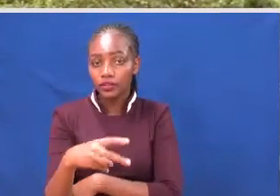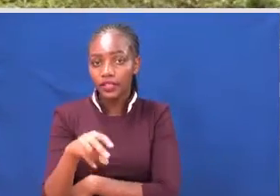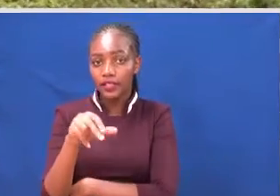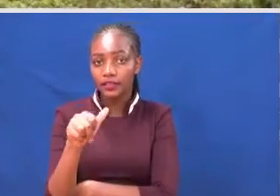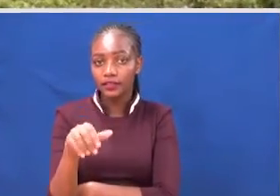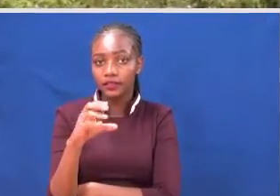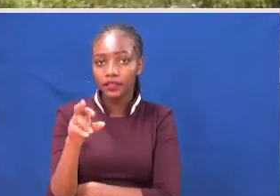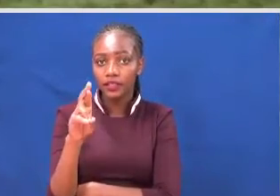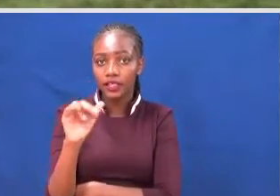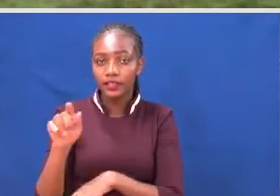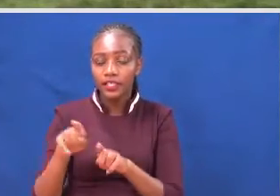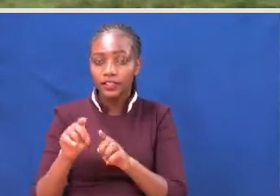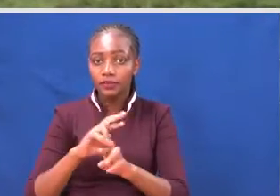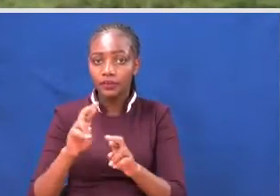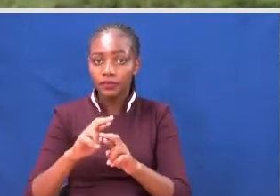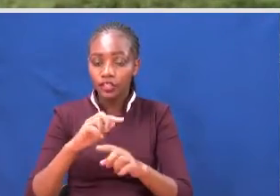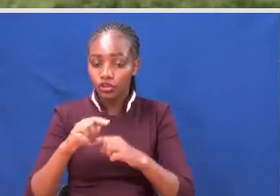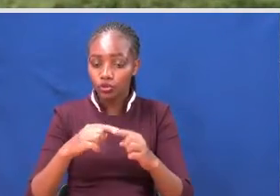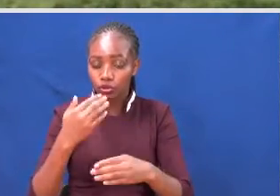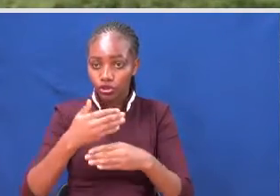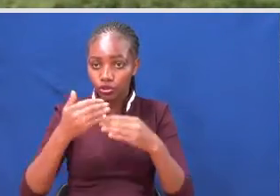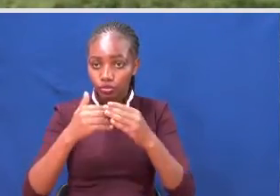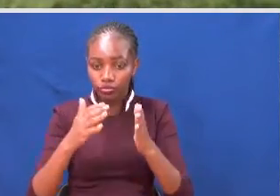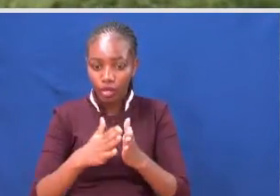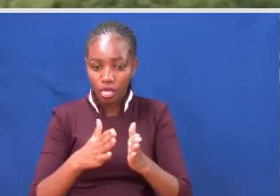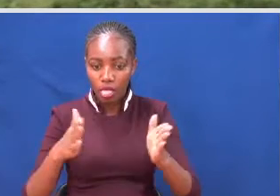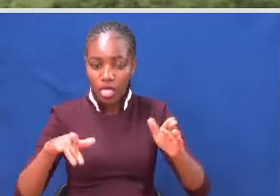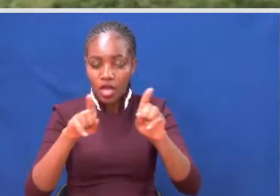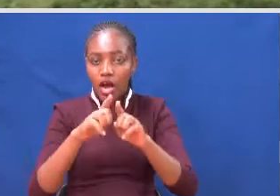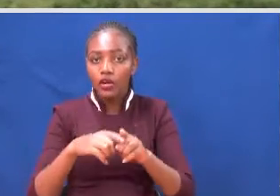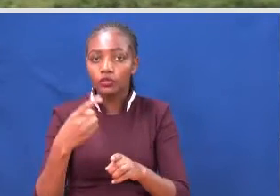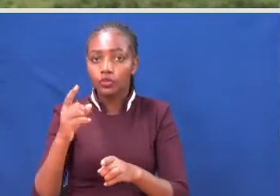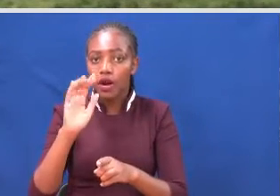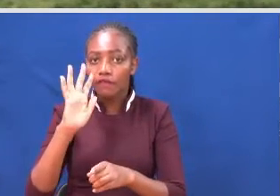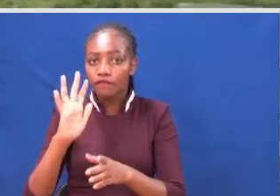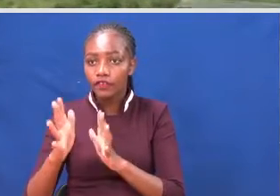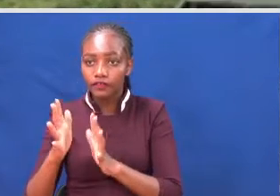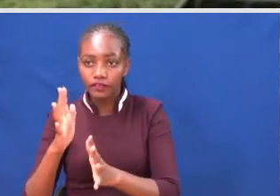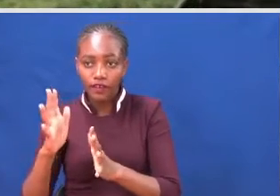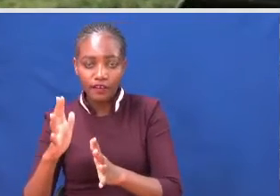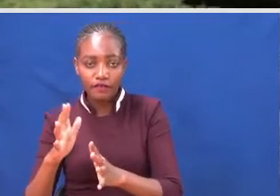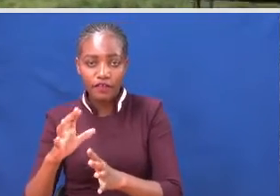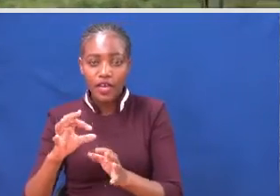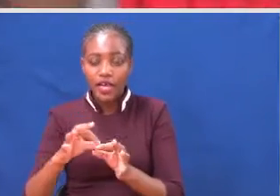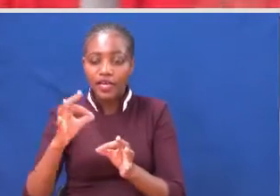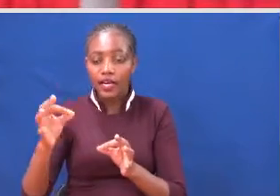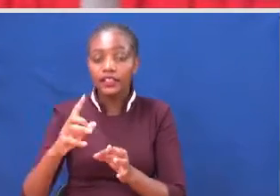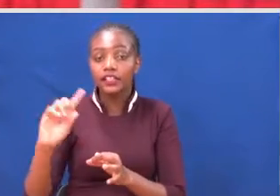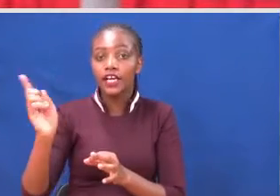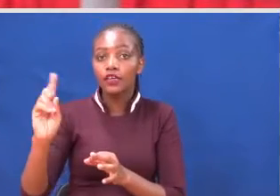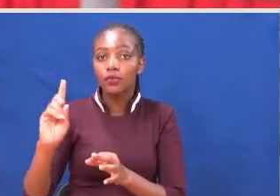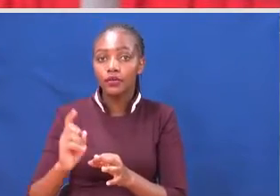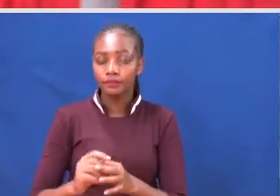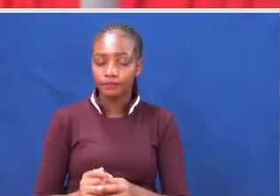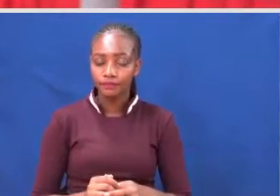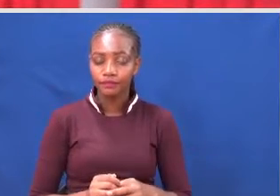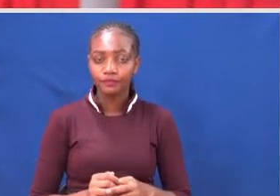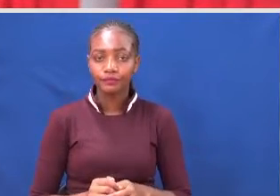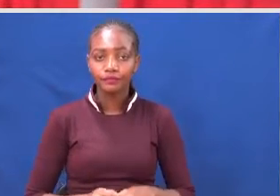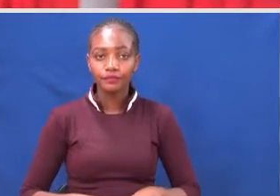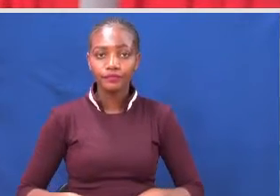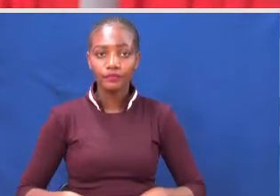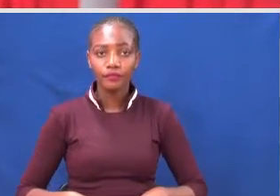expansion of the Nairobi National Park and 155 acres in Nairobi City Park. Tunaendelea pia